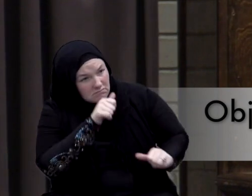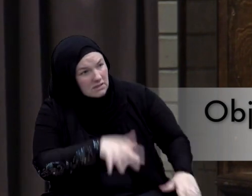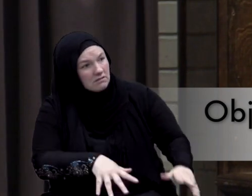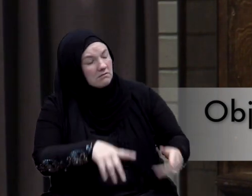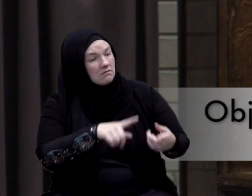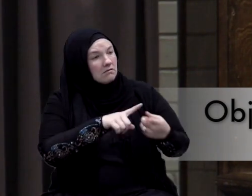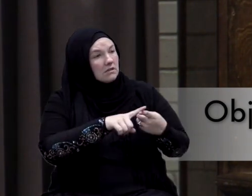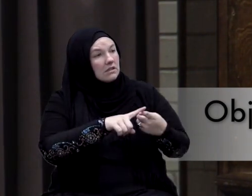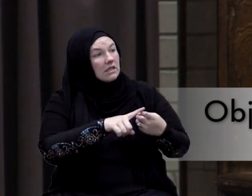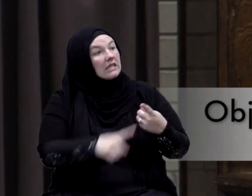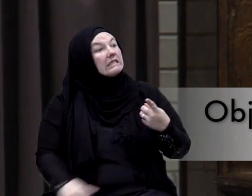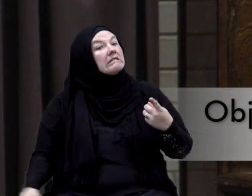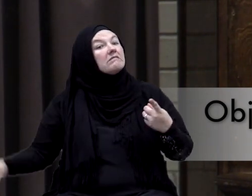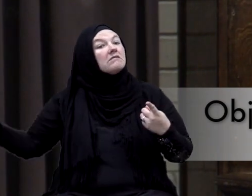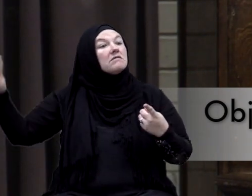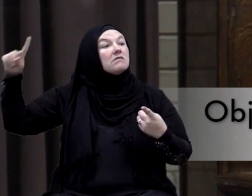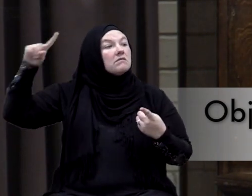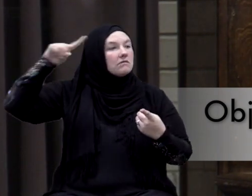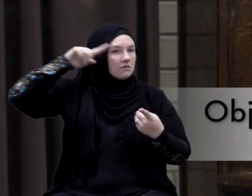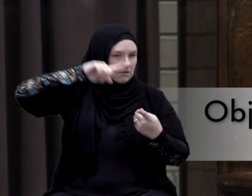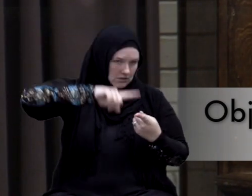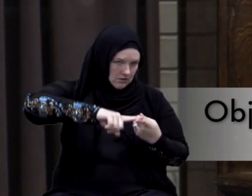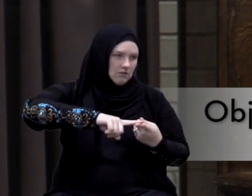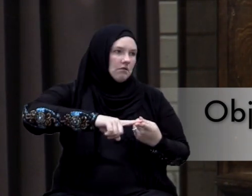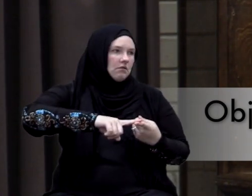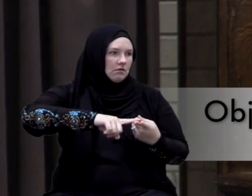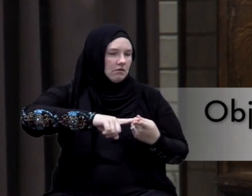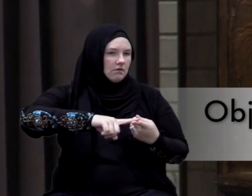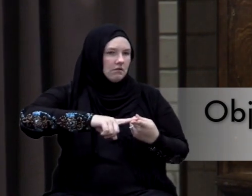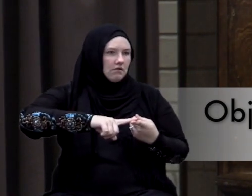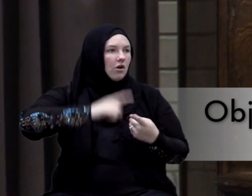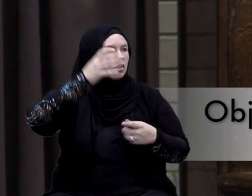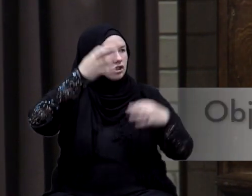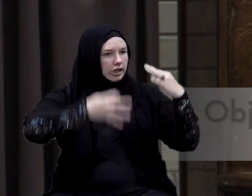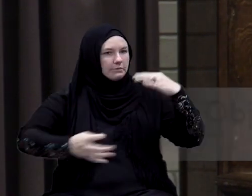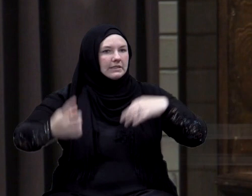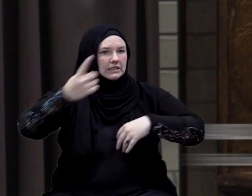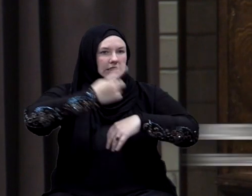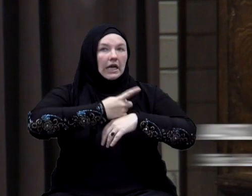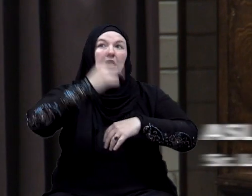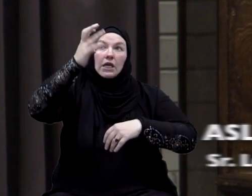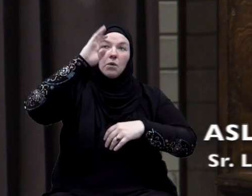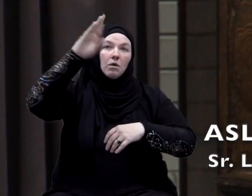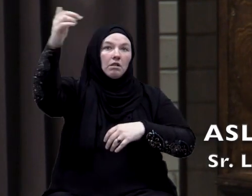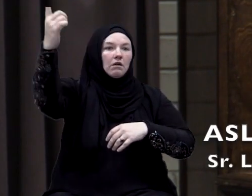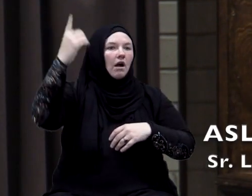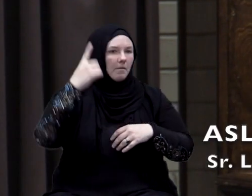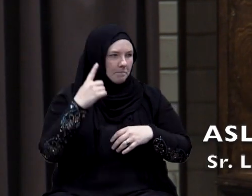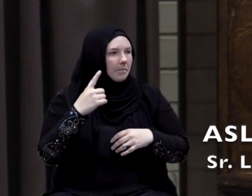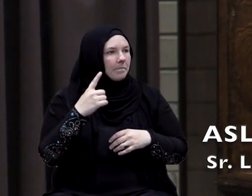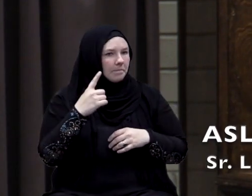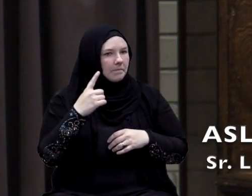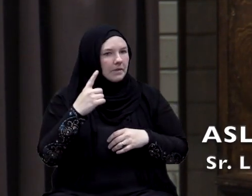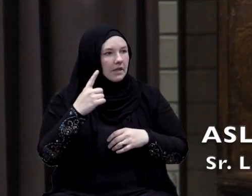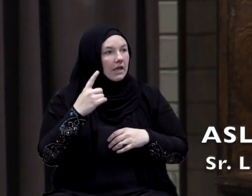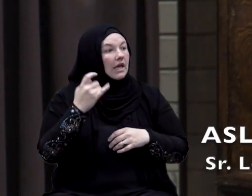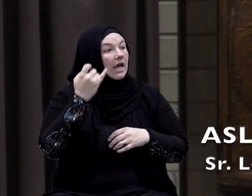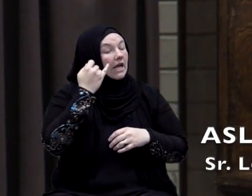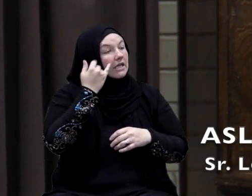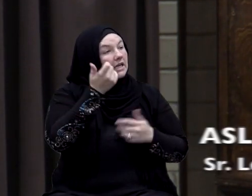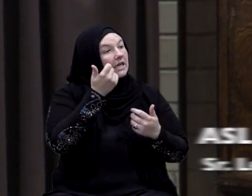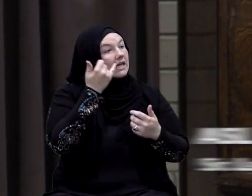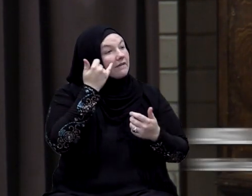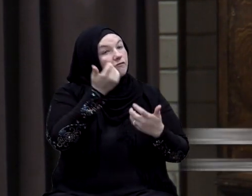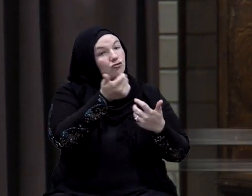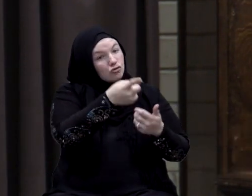until He comes down and says, وَإِن تَعُدُّوا نِعْمَةَ اللَّهِ لا تحصوها. And if you try to